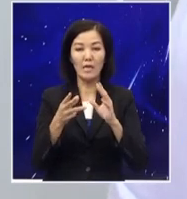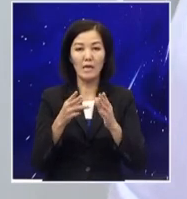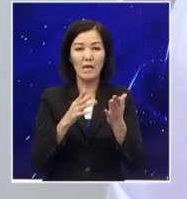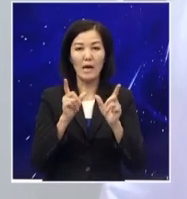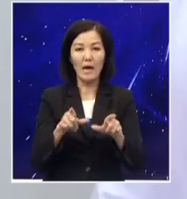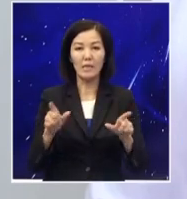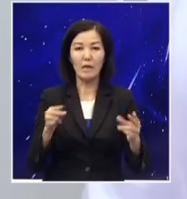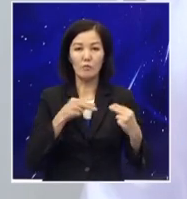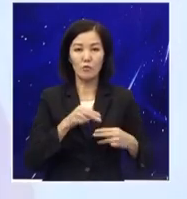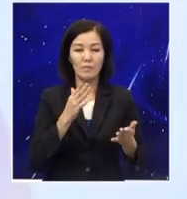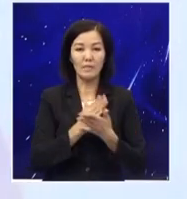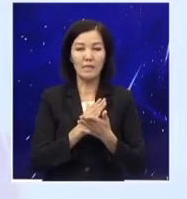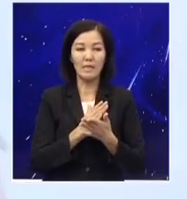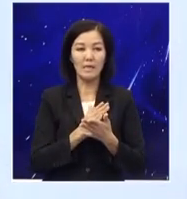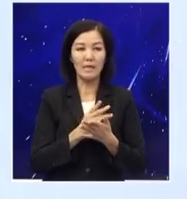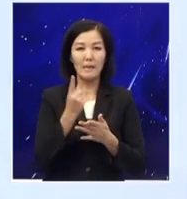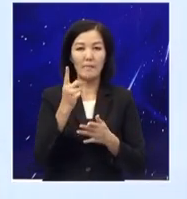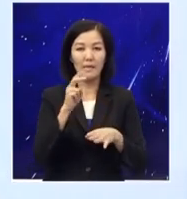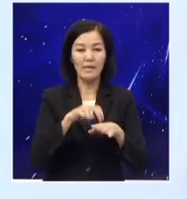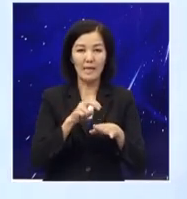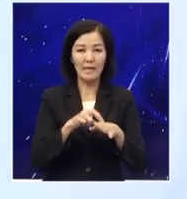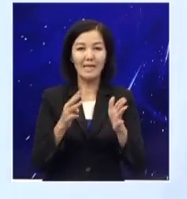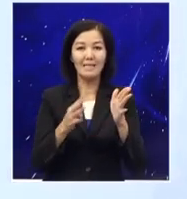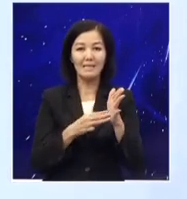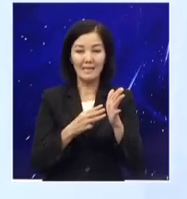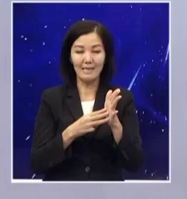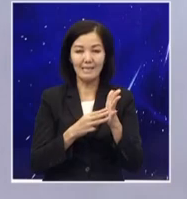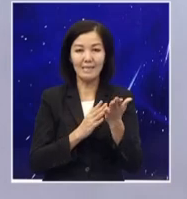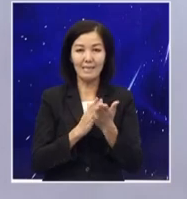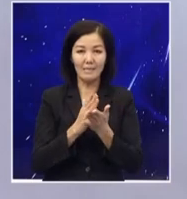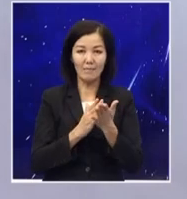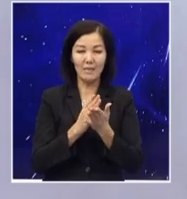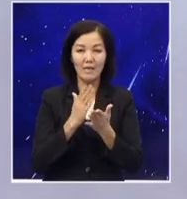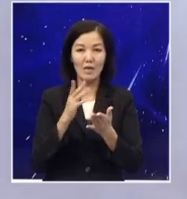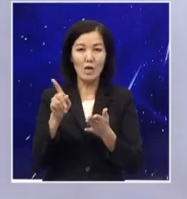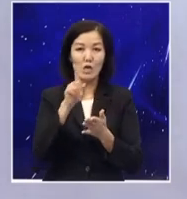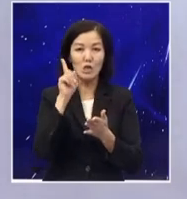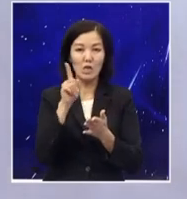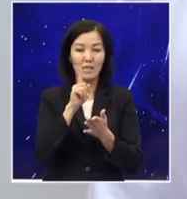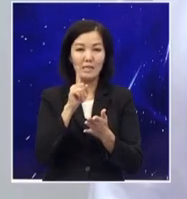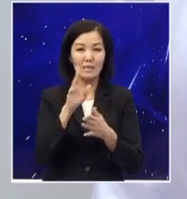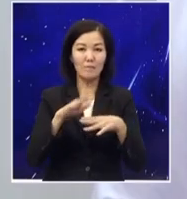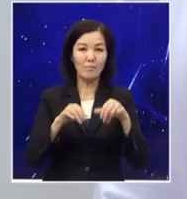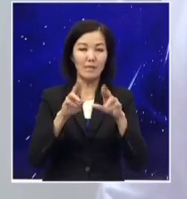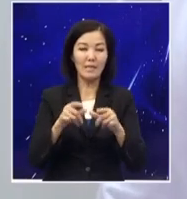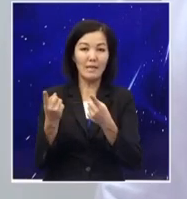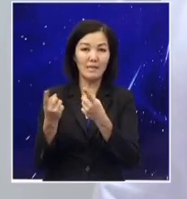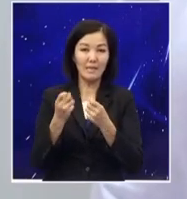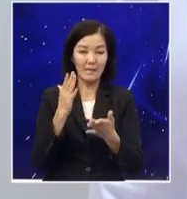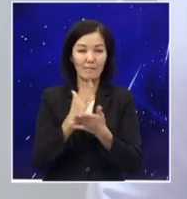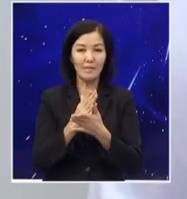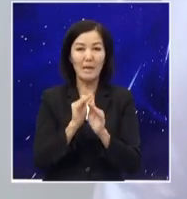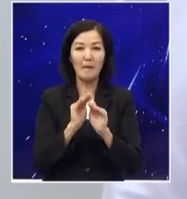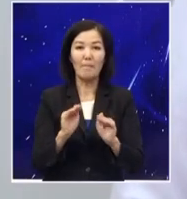дәрігер, 8 орта буын қызметкерлер істейді. Енді де болашақта осы жерге тағы да жас маман тартамыз деген ойдамыз. Сүзбеміз бар, балаларды